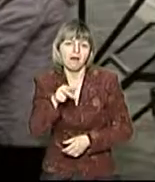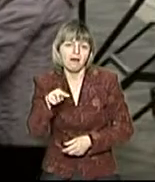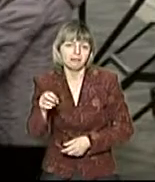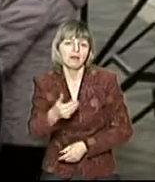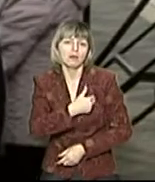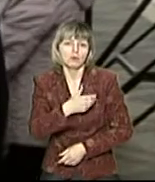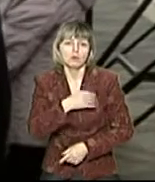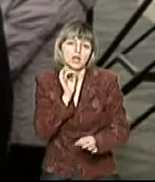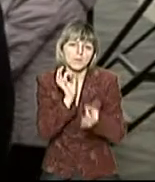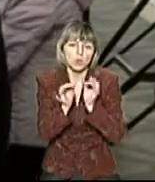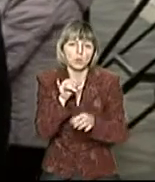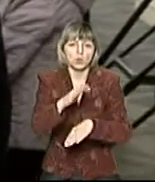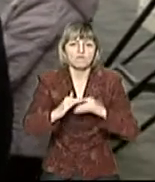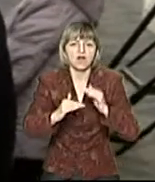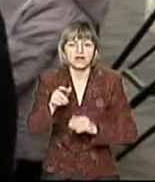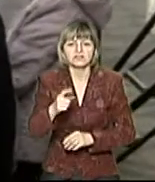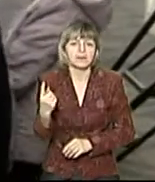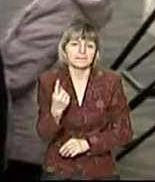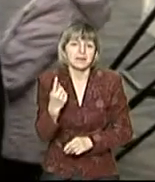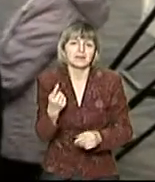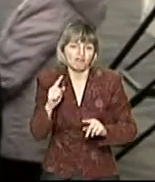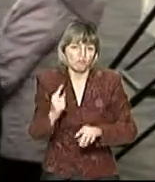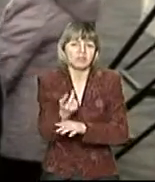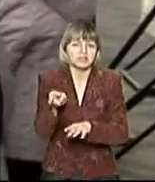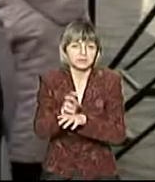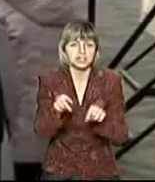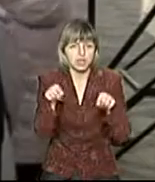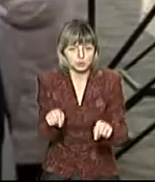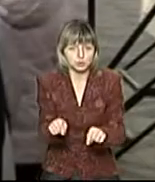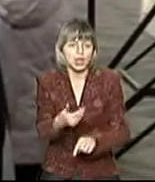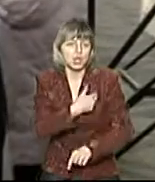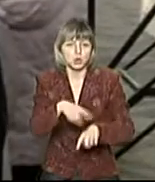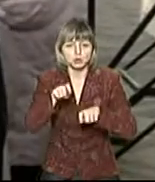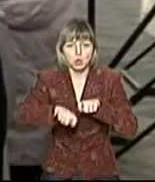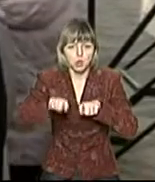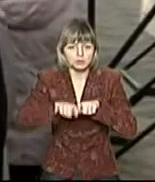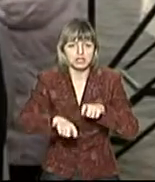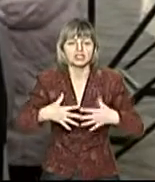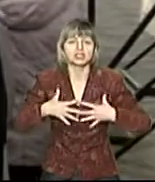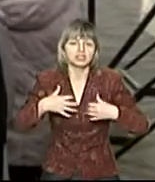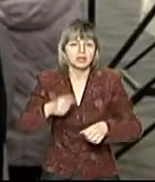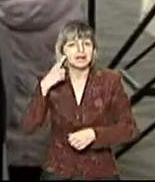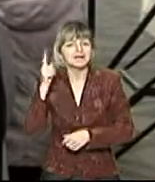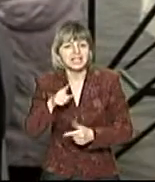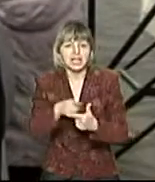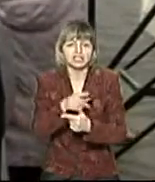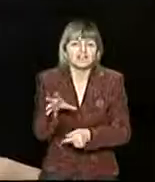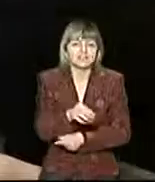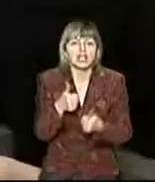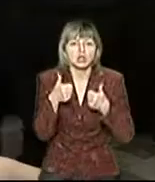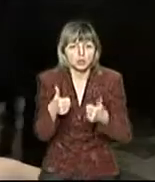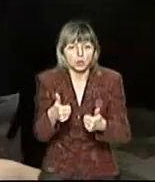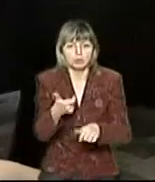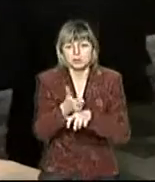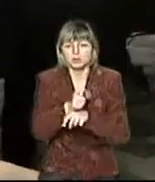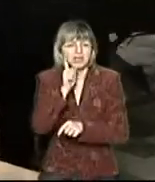хоче проконсультуватися у фахівців. Перше, так, прийшла сюди, хочу обстежити своє здоров'я, знати, чи все добре.